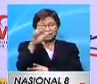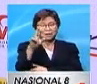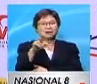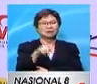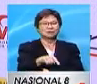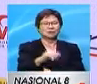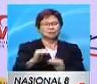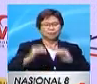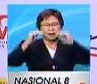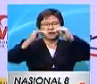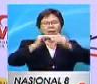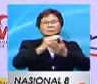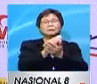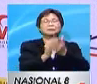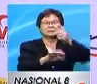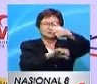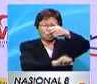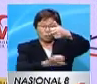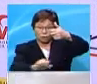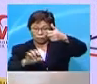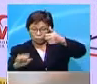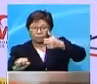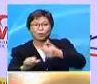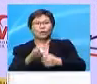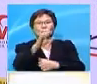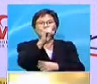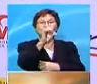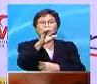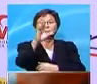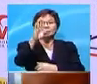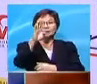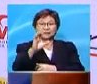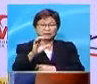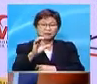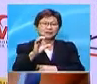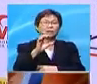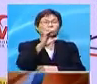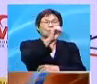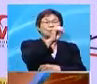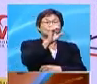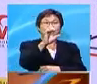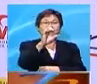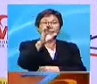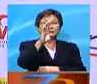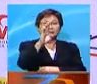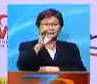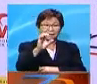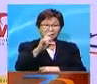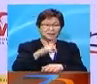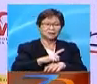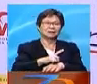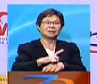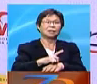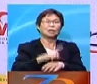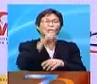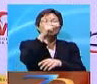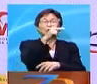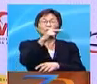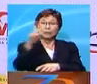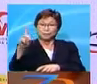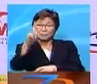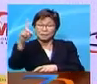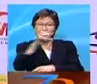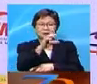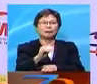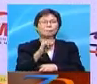CSR peringkat cawangan di mana cawangan OCBC alamin Kota Damansara dan cawangan balakong sama-sama